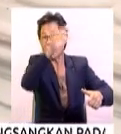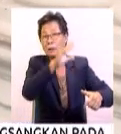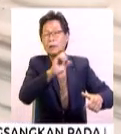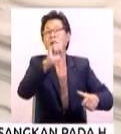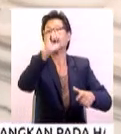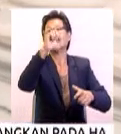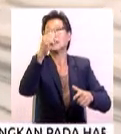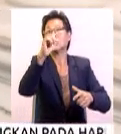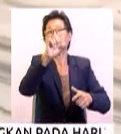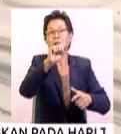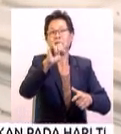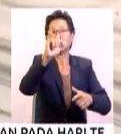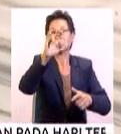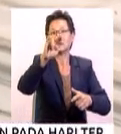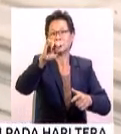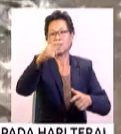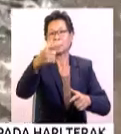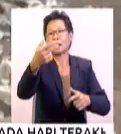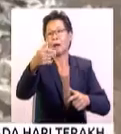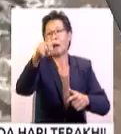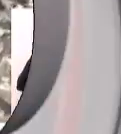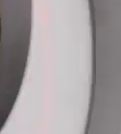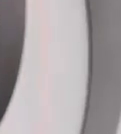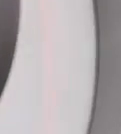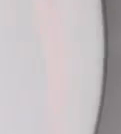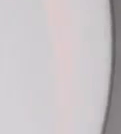iaitu kumpulan etnik terbesar di Sri Lanka.